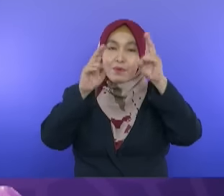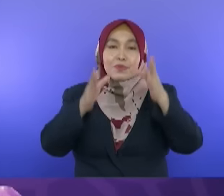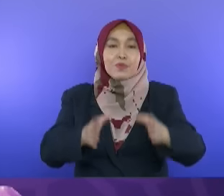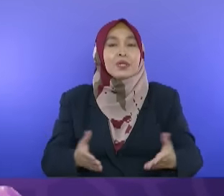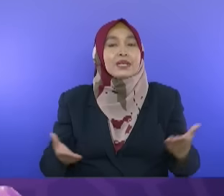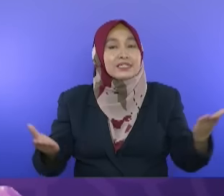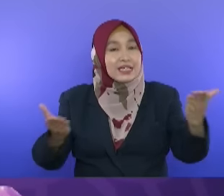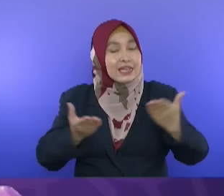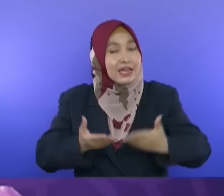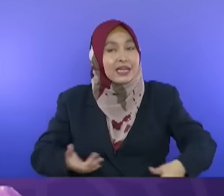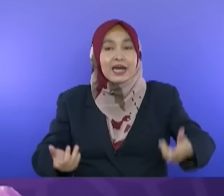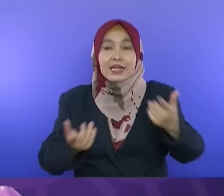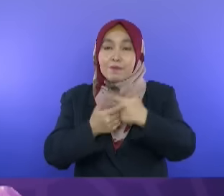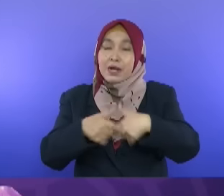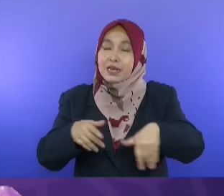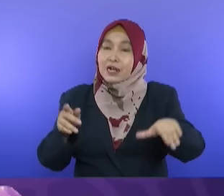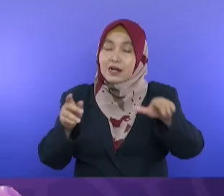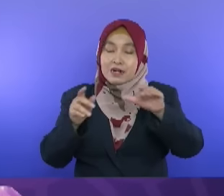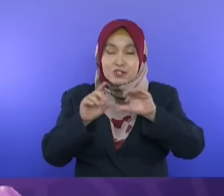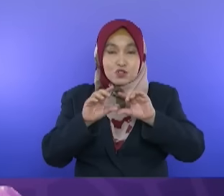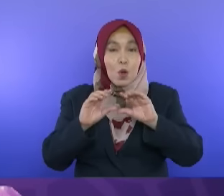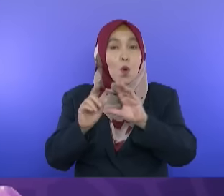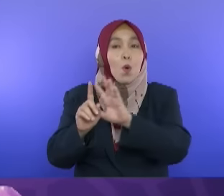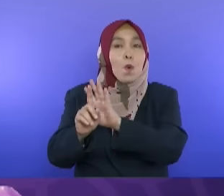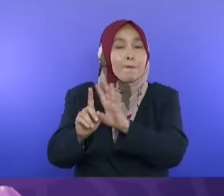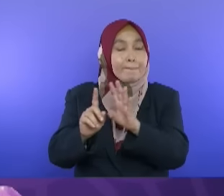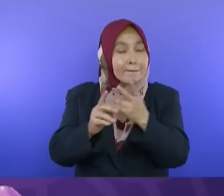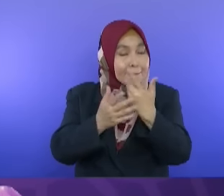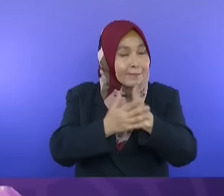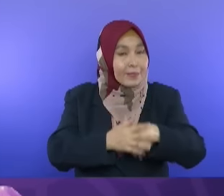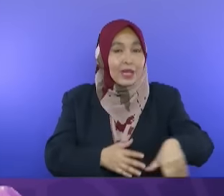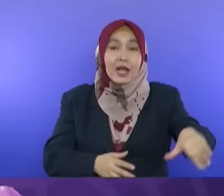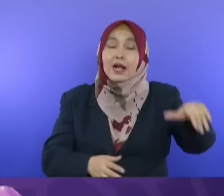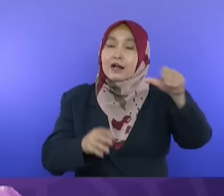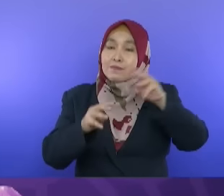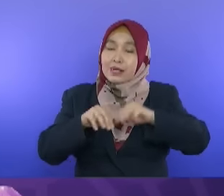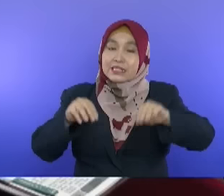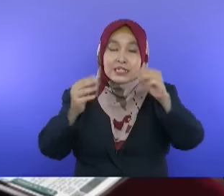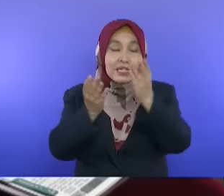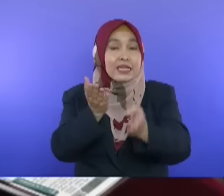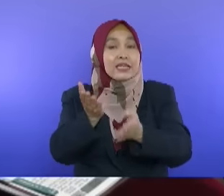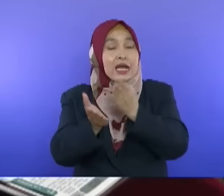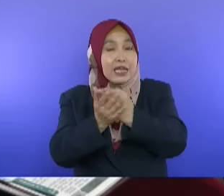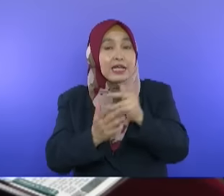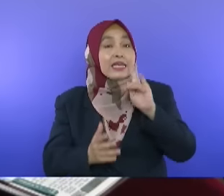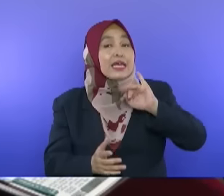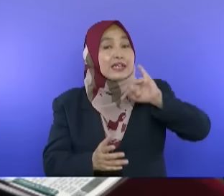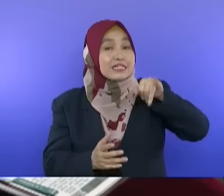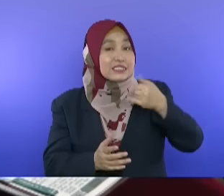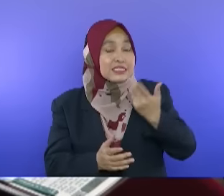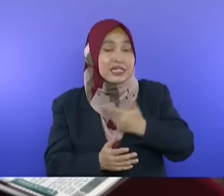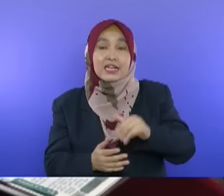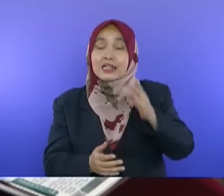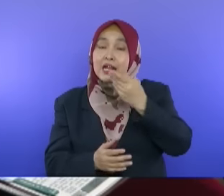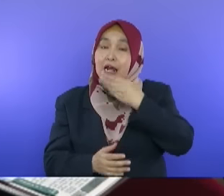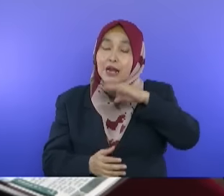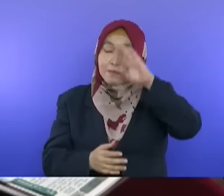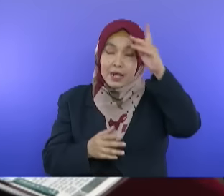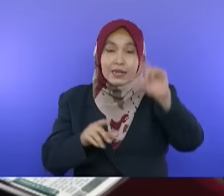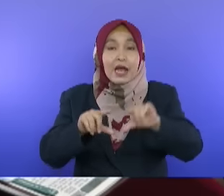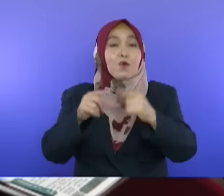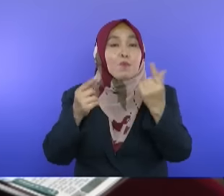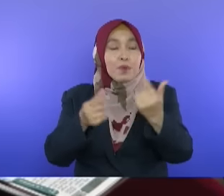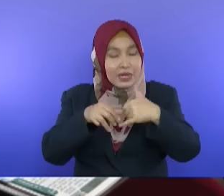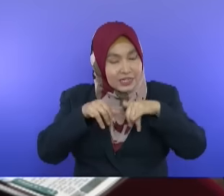studio daripada jamaah muslimah masjid al-hidayah ke Lanu Jaya Alhamdulillah dan juga Istiqomah